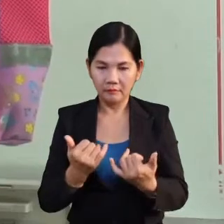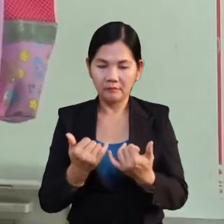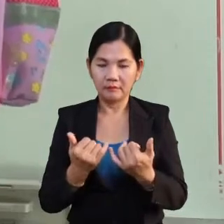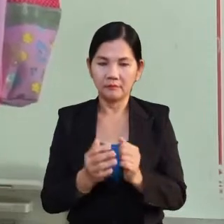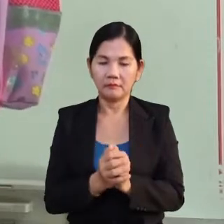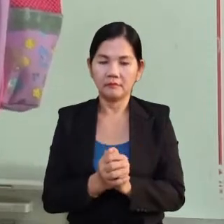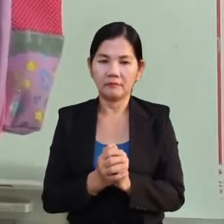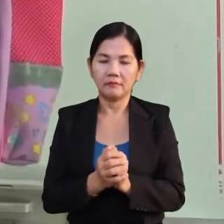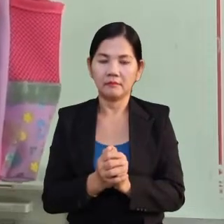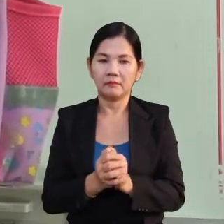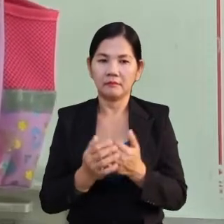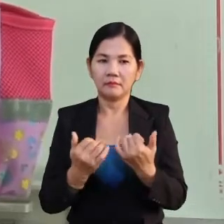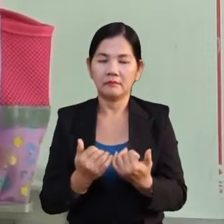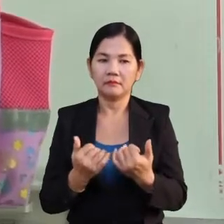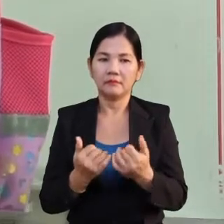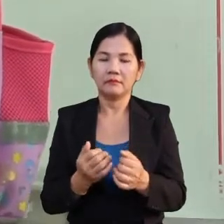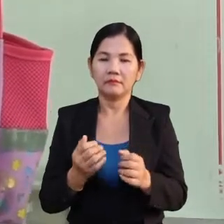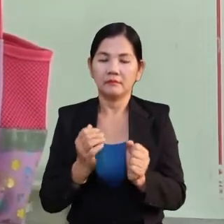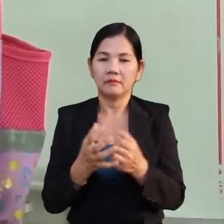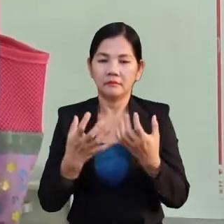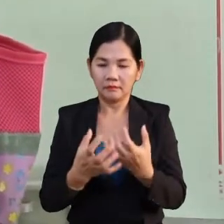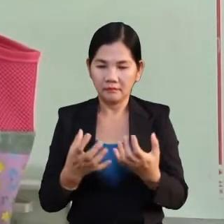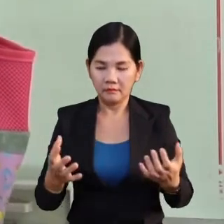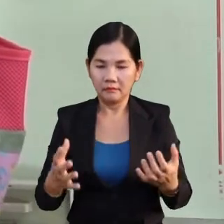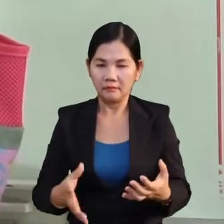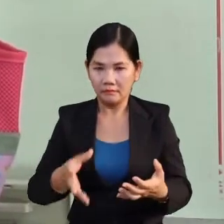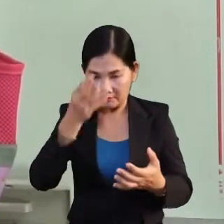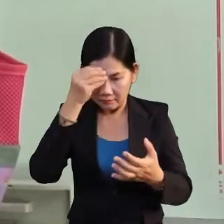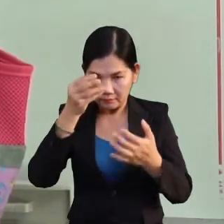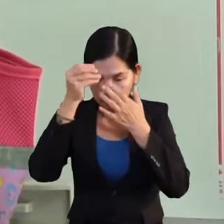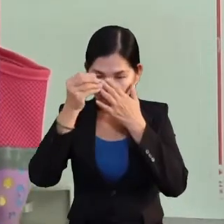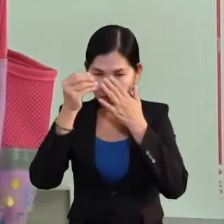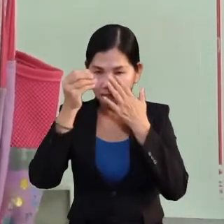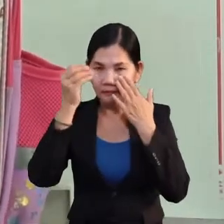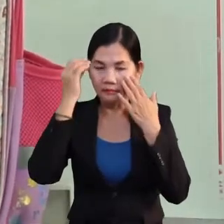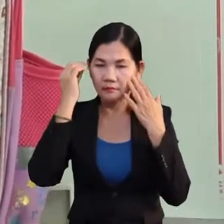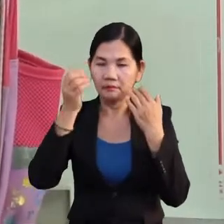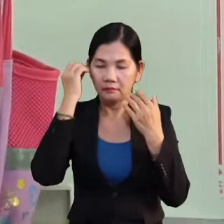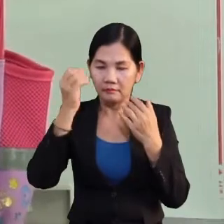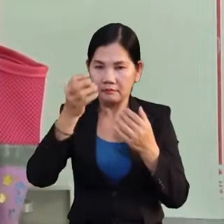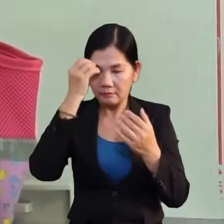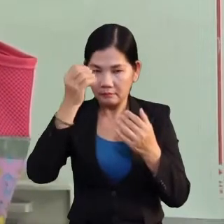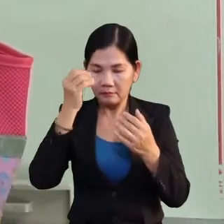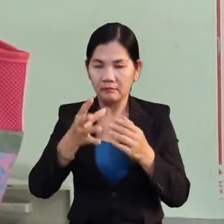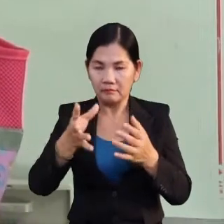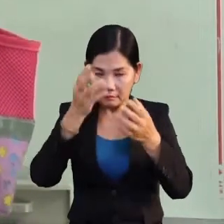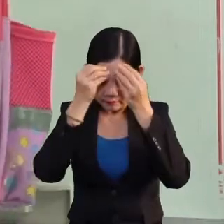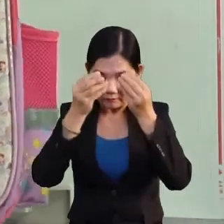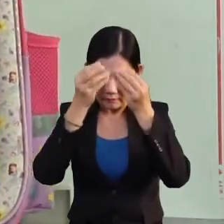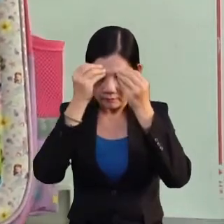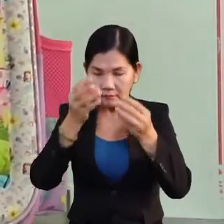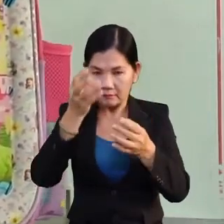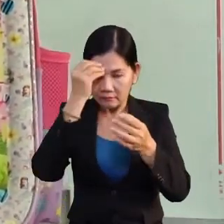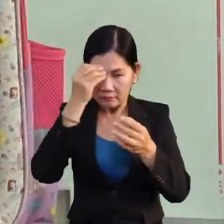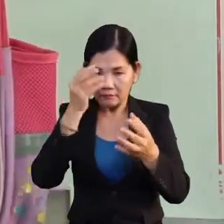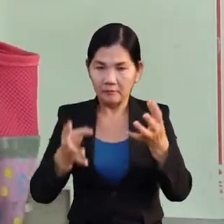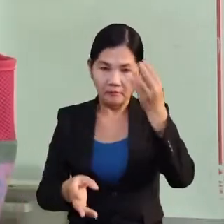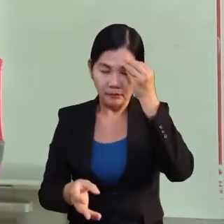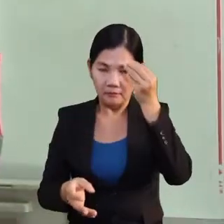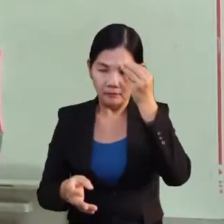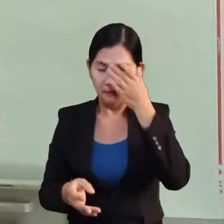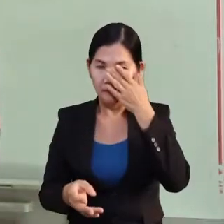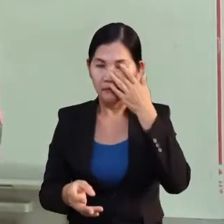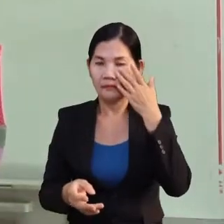ចានេះគឺទាំងអស់នេះគឺហៅថាសម្ភារៈសិក្សាត្រឹមត្រូវដែរឬទេកូនចាត្រឹមត្រូវឆ្លាតមែន